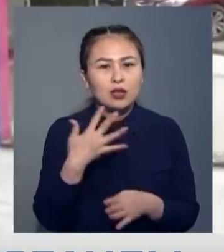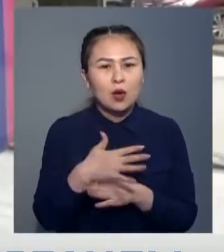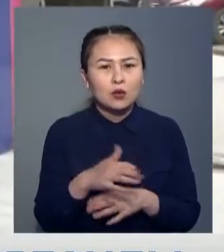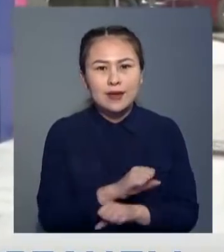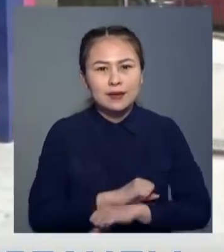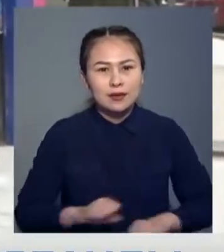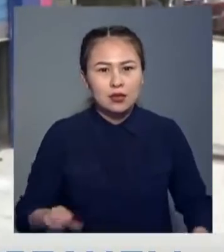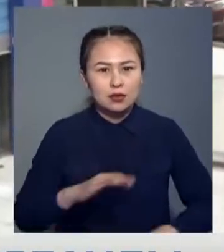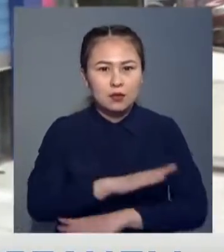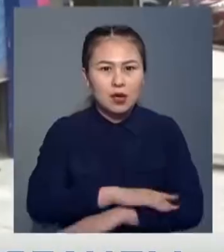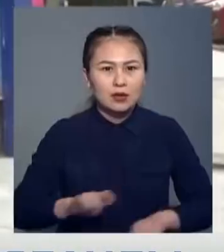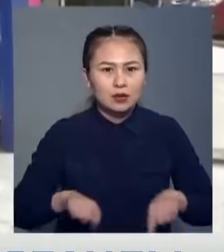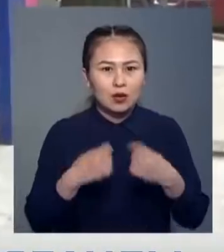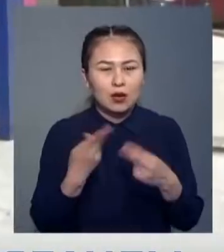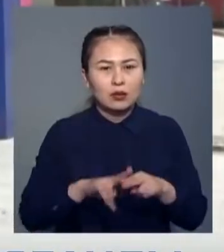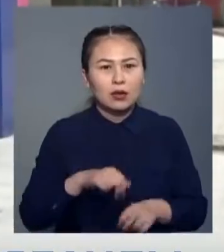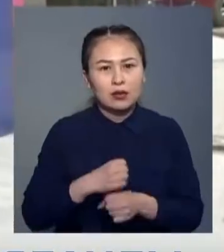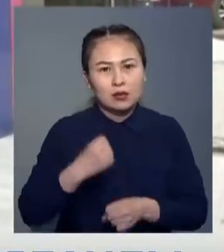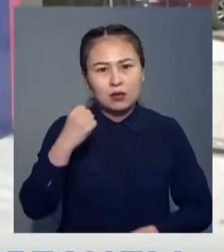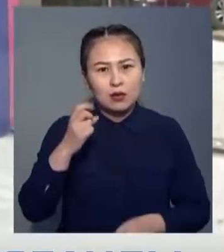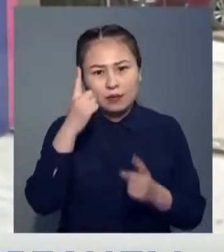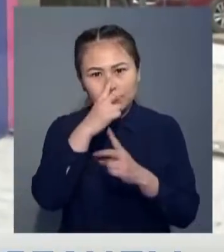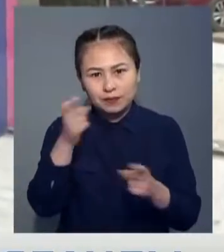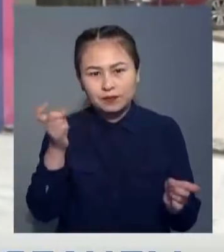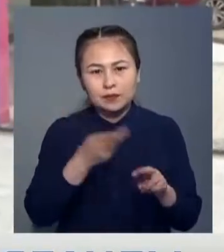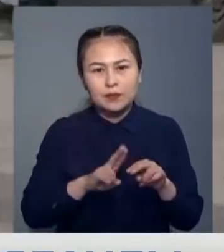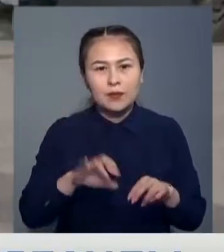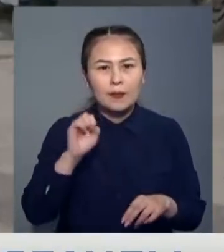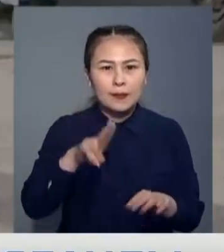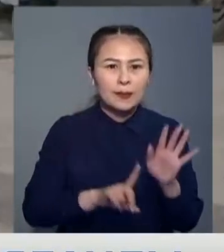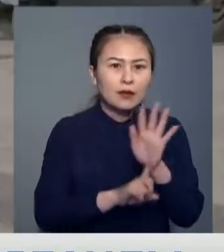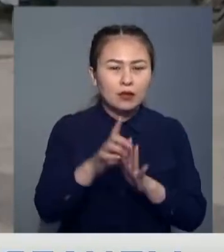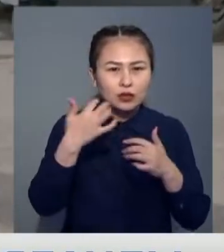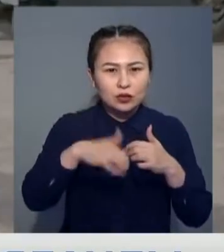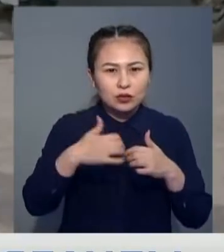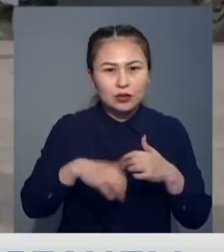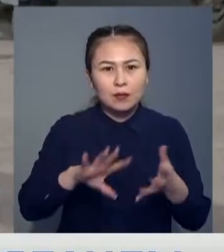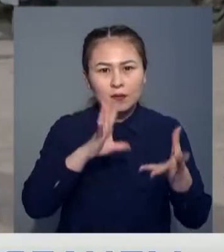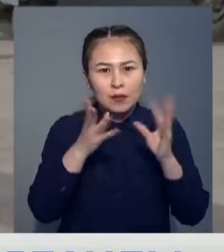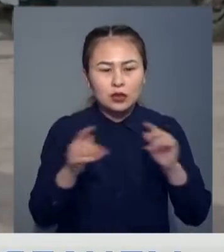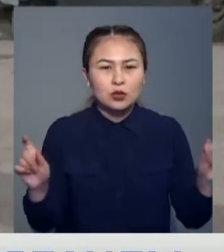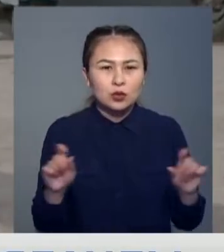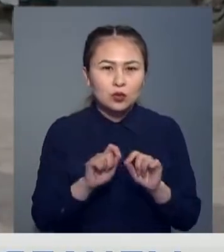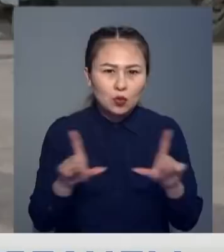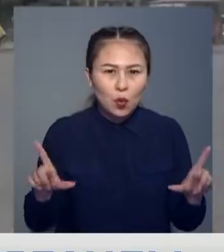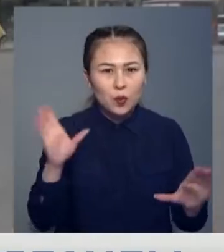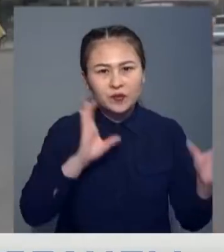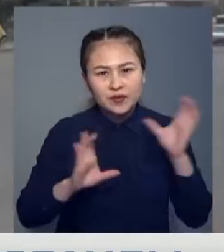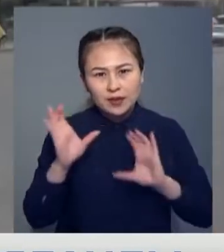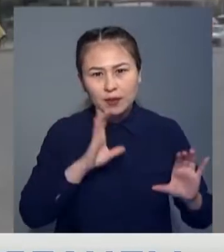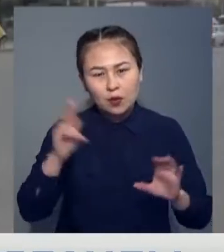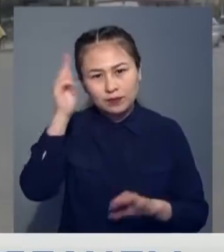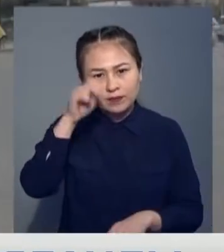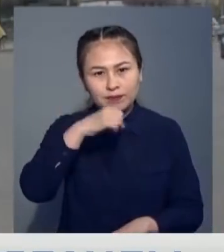алмайды. Тәртіпті полиция өкілдері қатаң қадағалап отыр. Елде сәуір айының ортасына дейін барлық мектептер мен